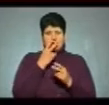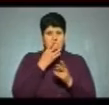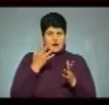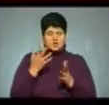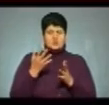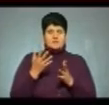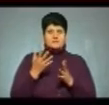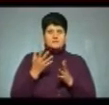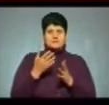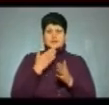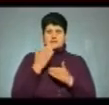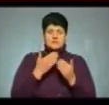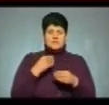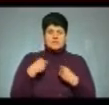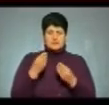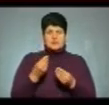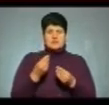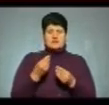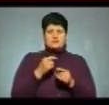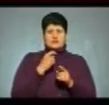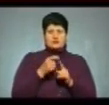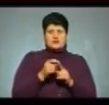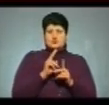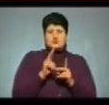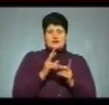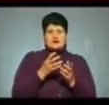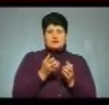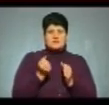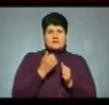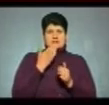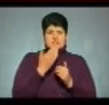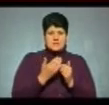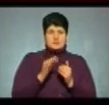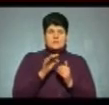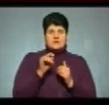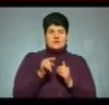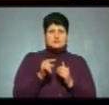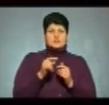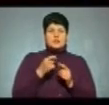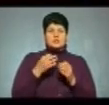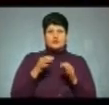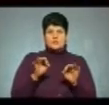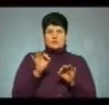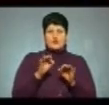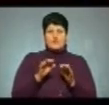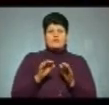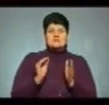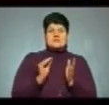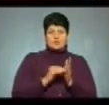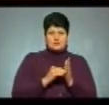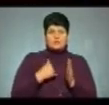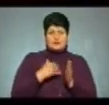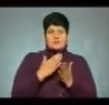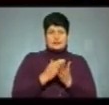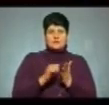запити надсилали і відповідали їм те, що не надходили запити від вас про дозвіл на встановлення. Я бачу, що ви маєте документи, так? Так, я маю